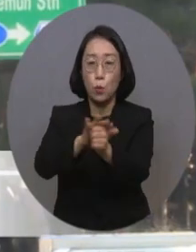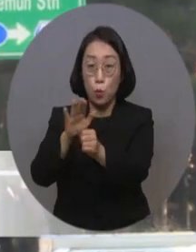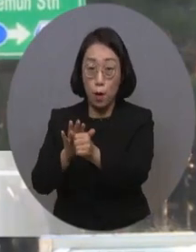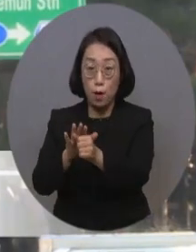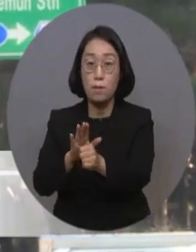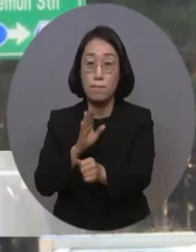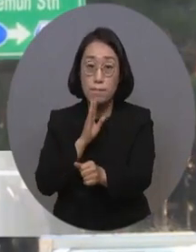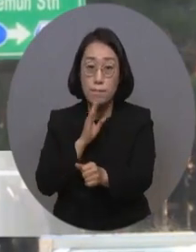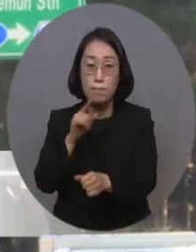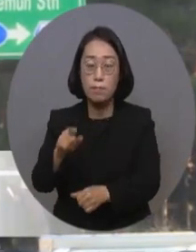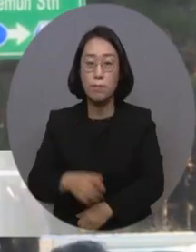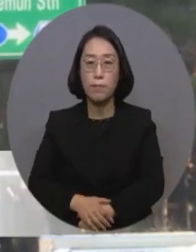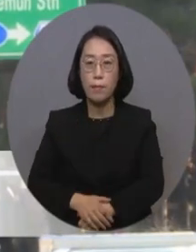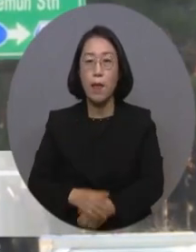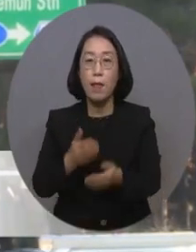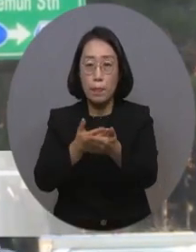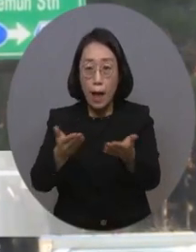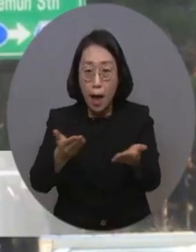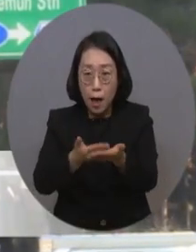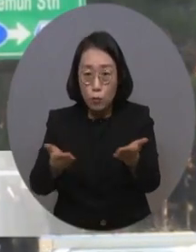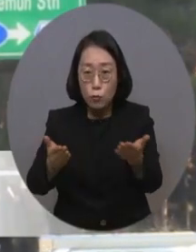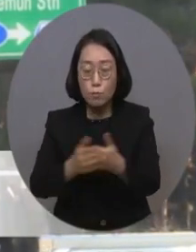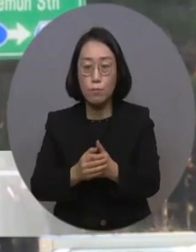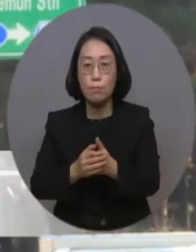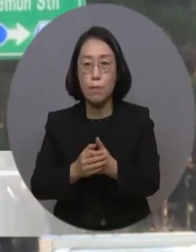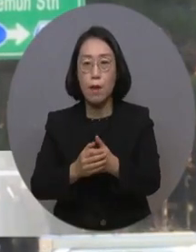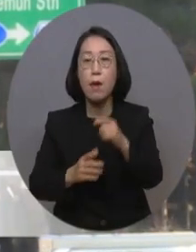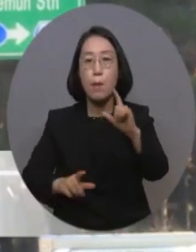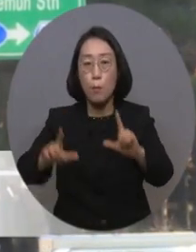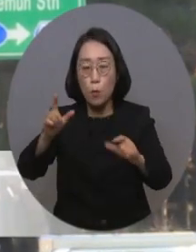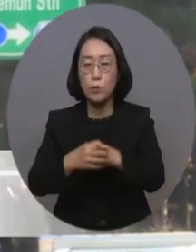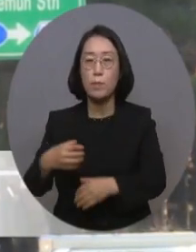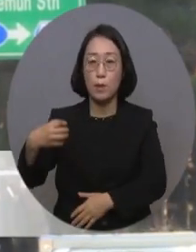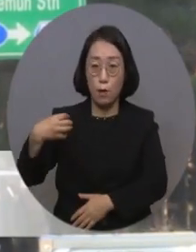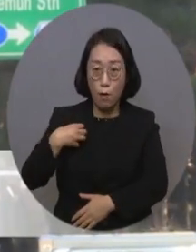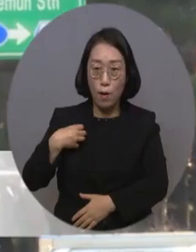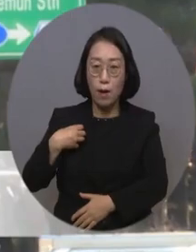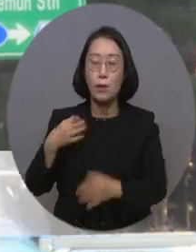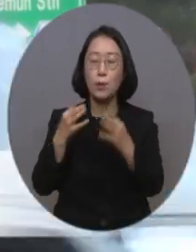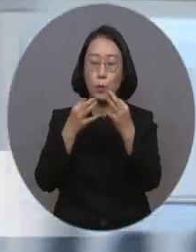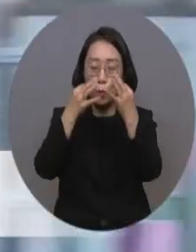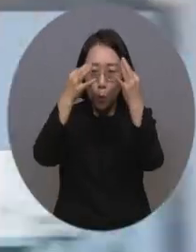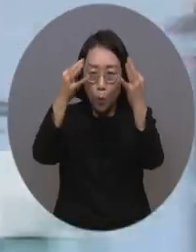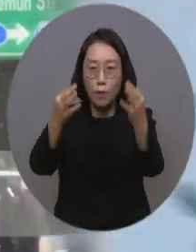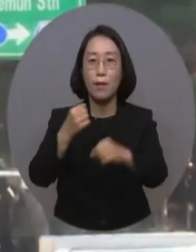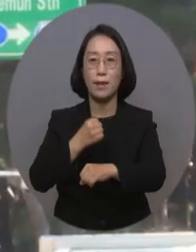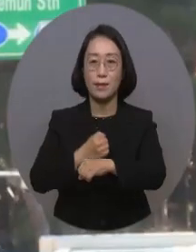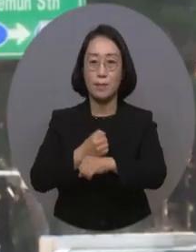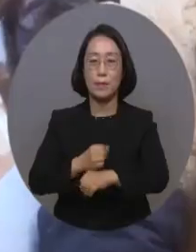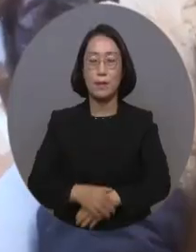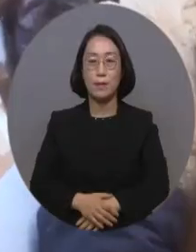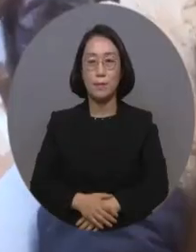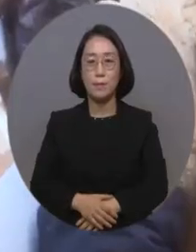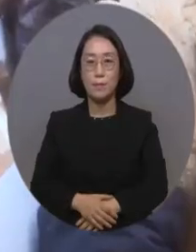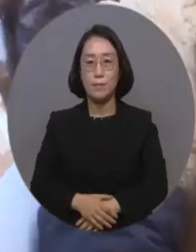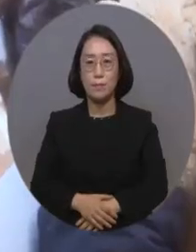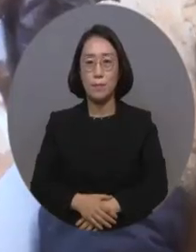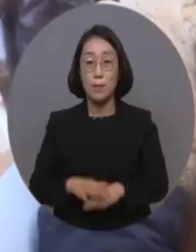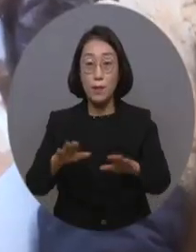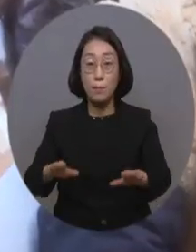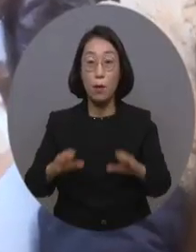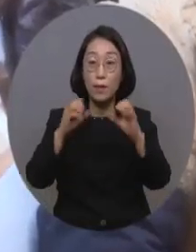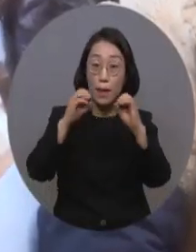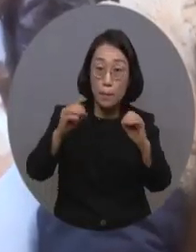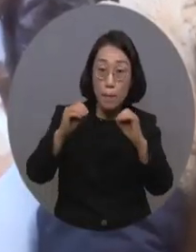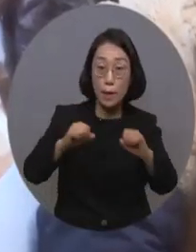지원하는 대한민국 나눔 플랫폼의 역할에 최선을 다하겠습니다. 이번